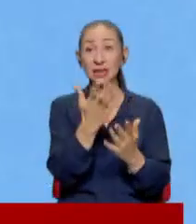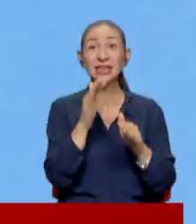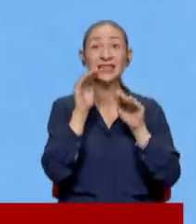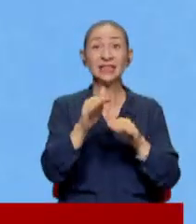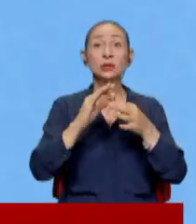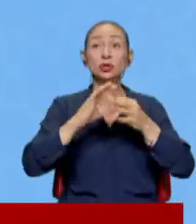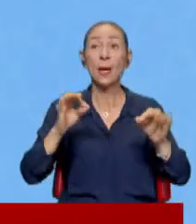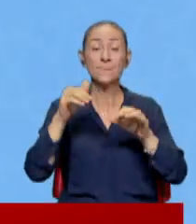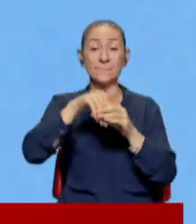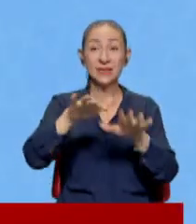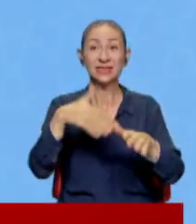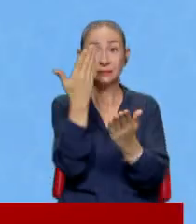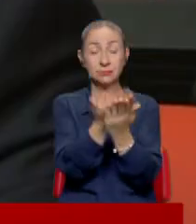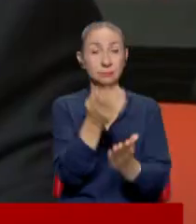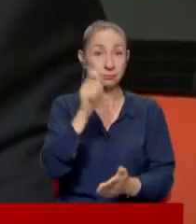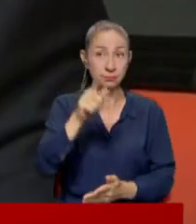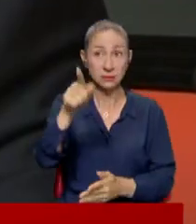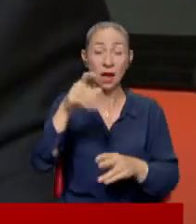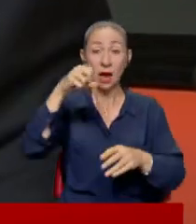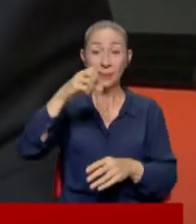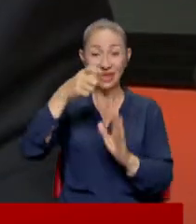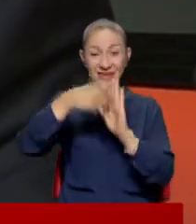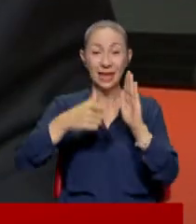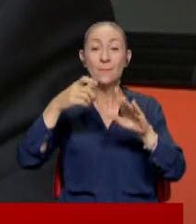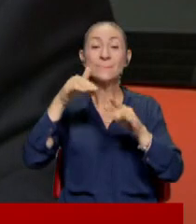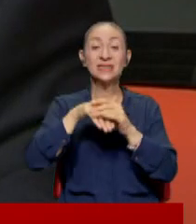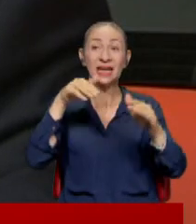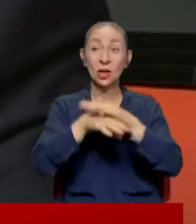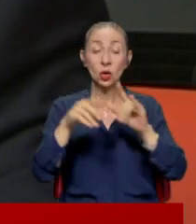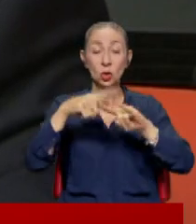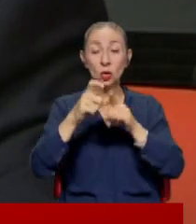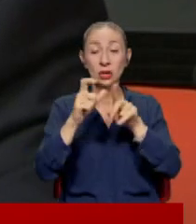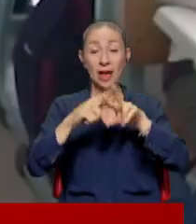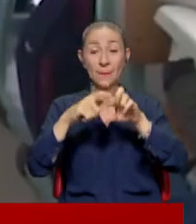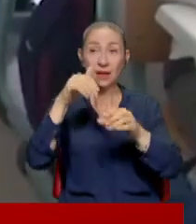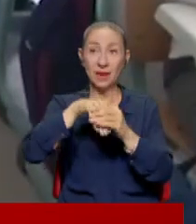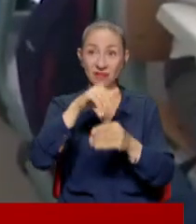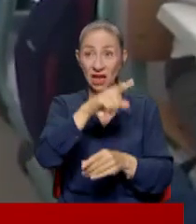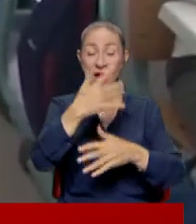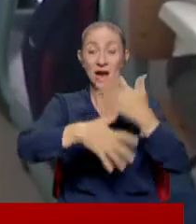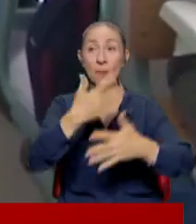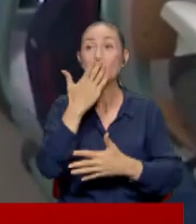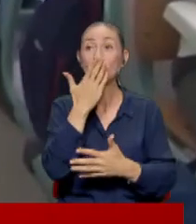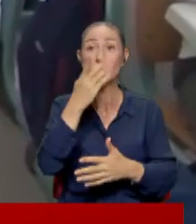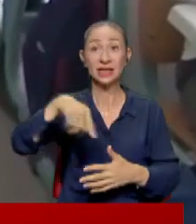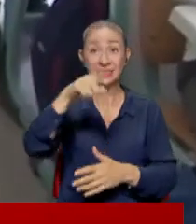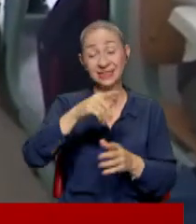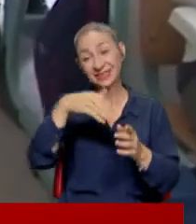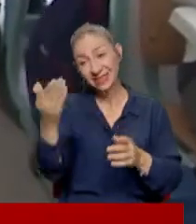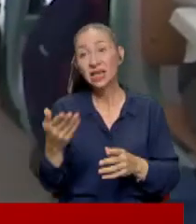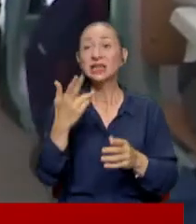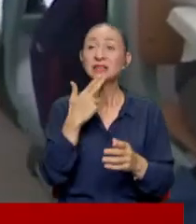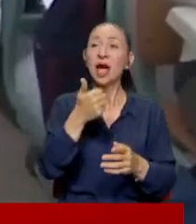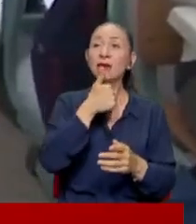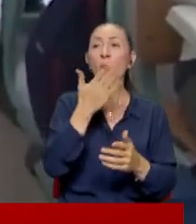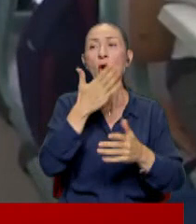destek cümleleriyle meclis genel kuruluna taşıdı. AK Parti listelerinden meclise giren Hüdapar milletvekili karma eğitim veren okulların yanında kız